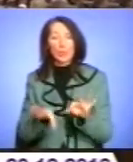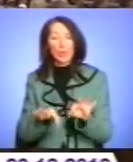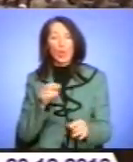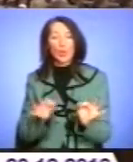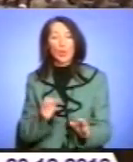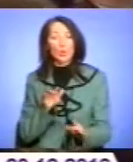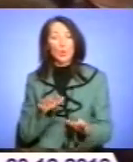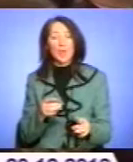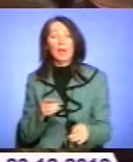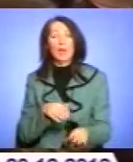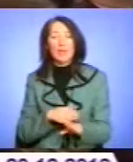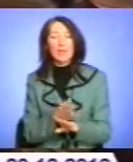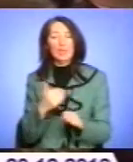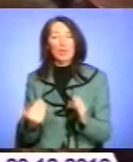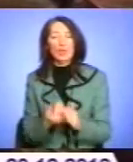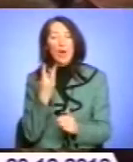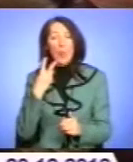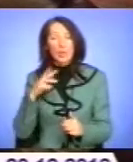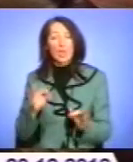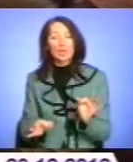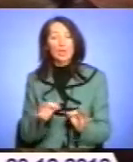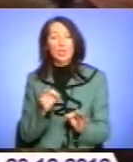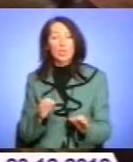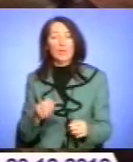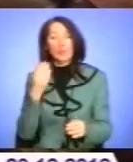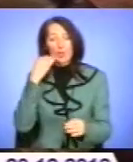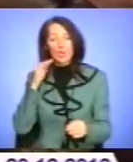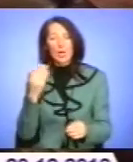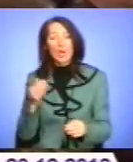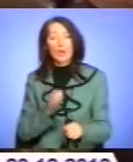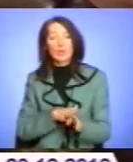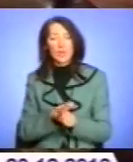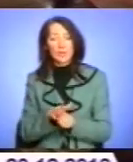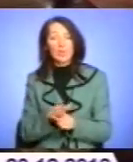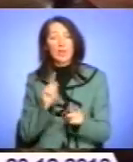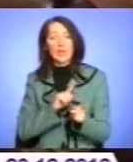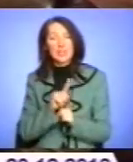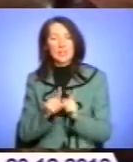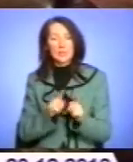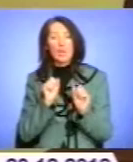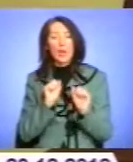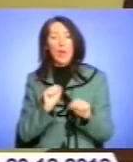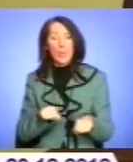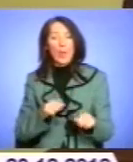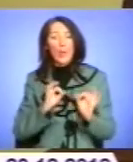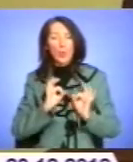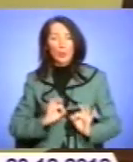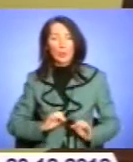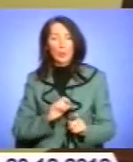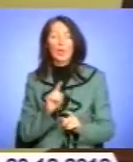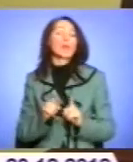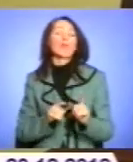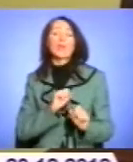кримінального судочинства, вдосконалення порядку його здійснення, зміна повноважень прокуратури, реформування адвокатури. Ці складові